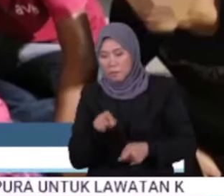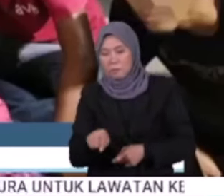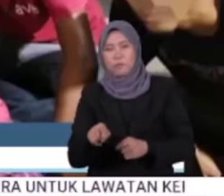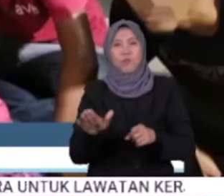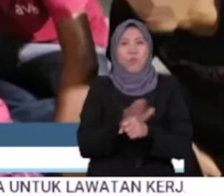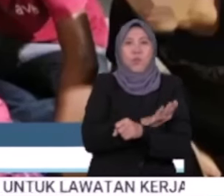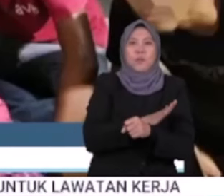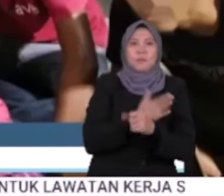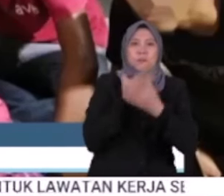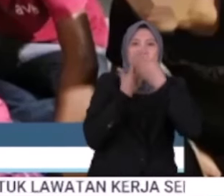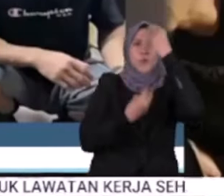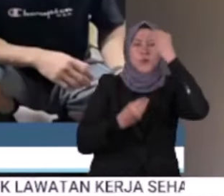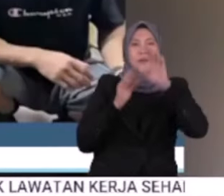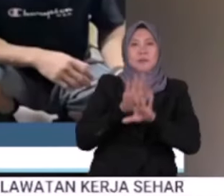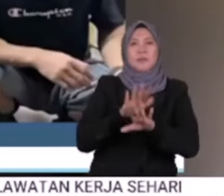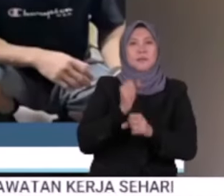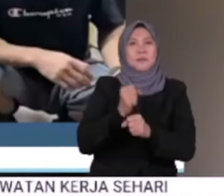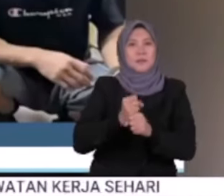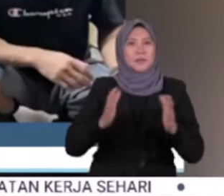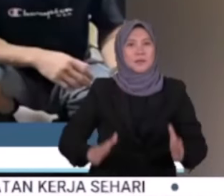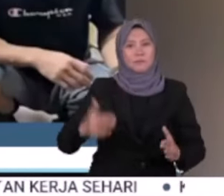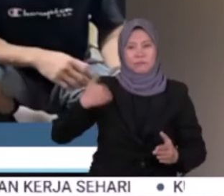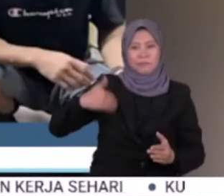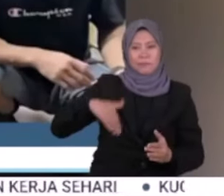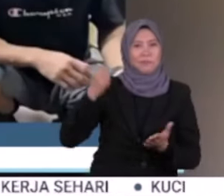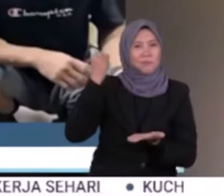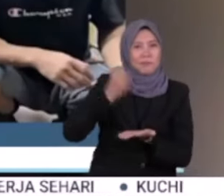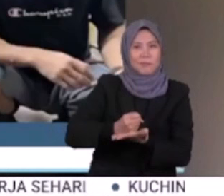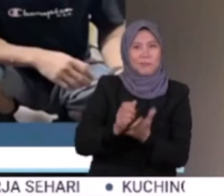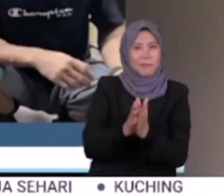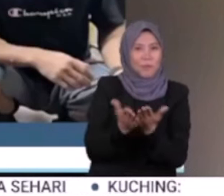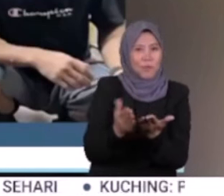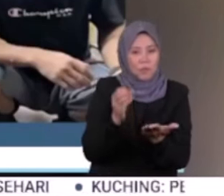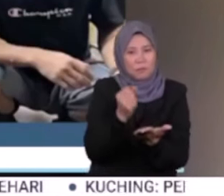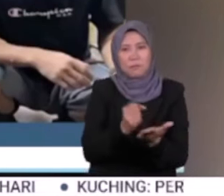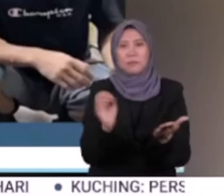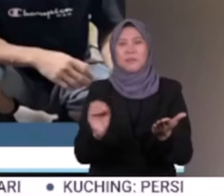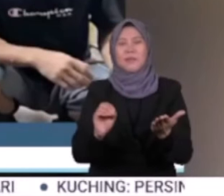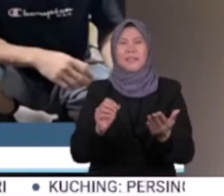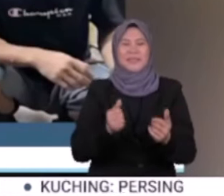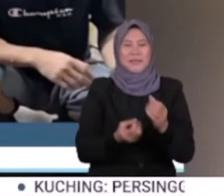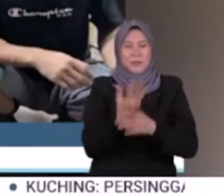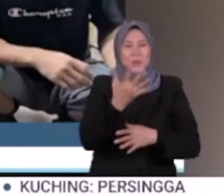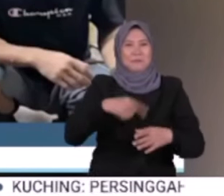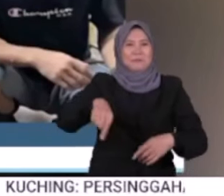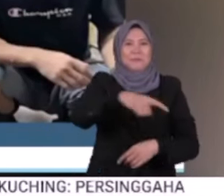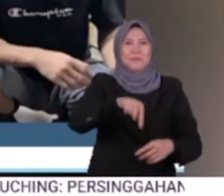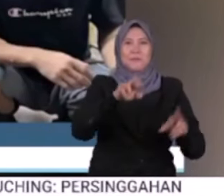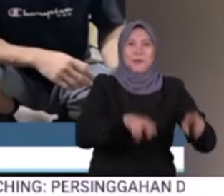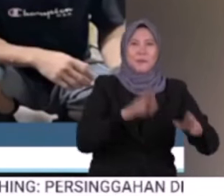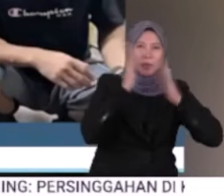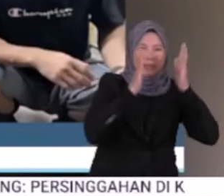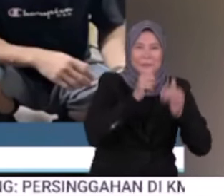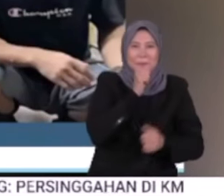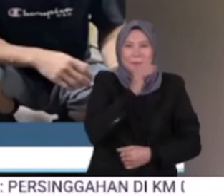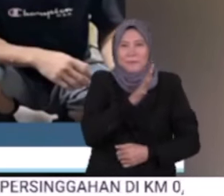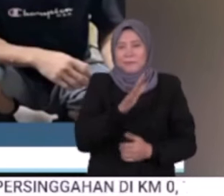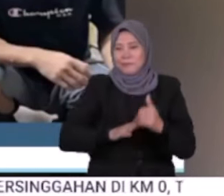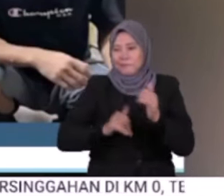dengan warga asing yang bekerja tanpa sembarang pas yang sah dan menimbulkan ketidaksesaan penduduk setempat dan pelanggan